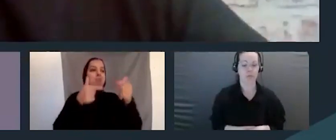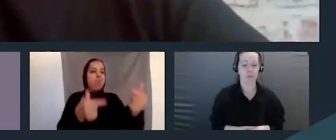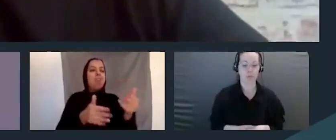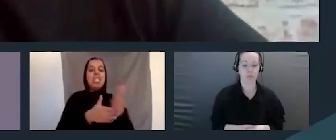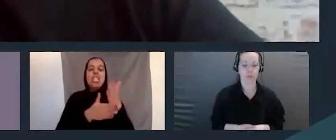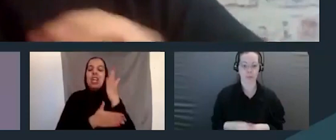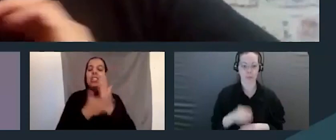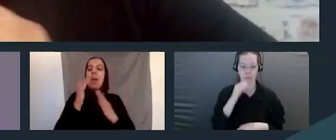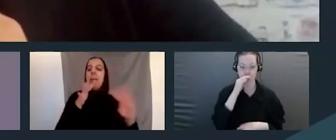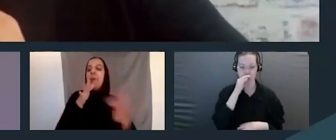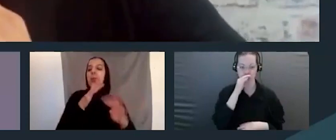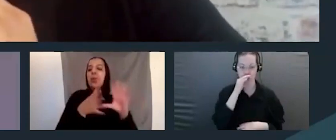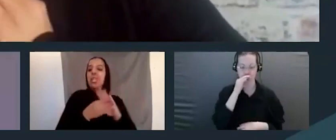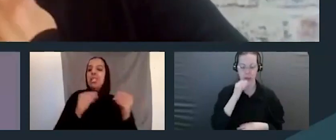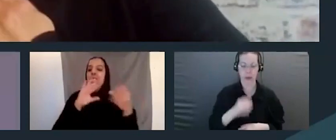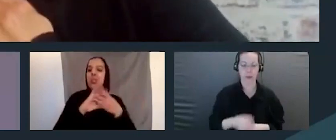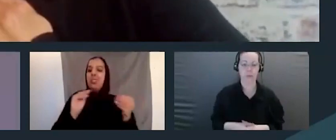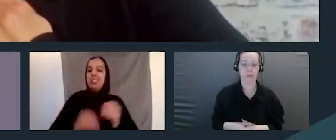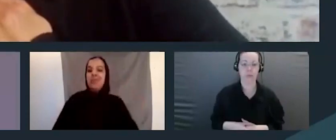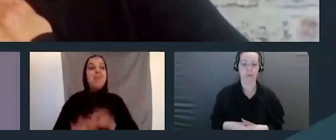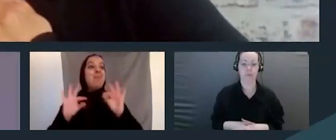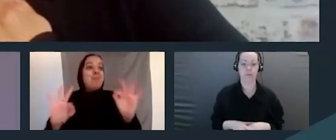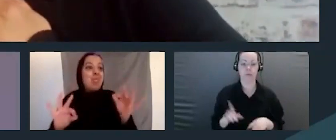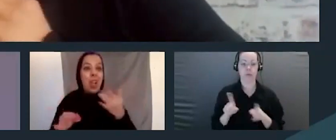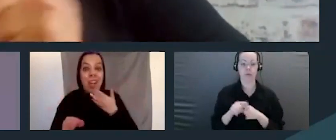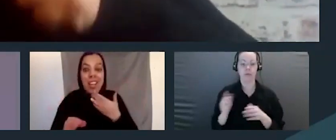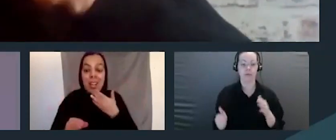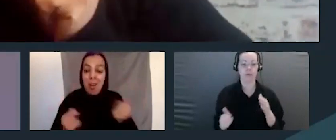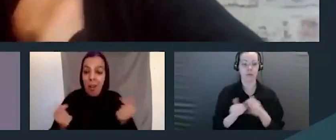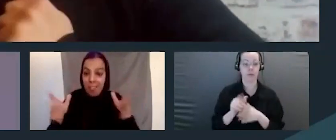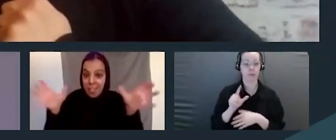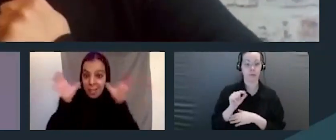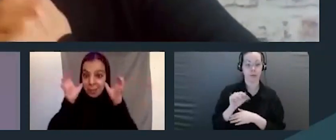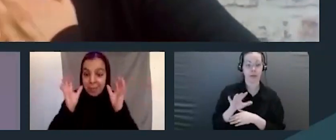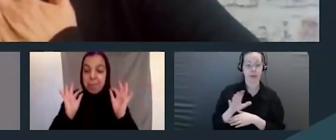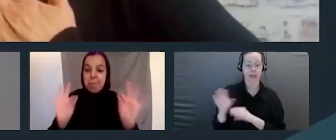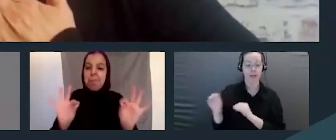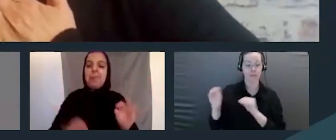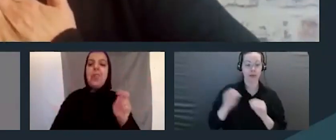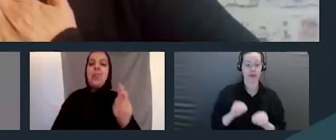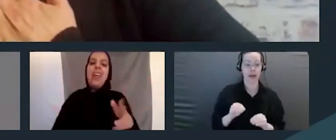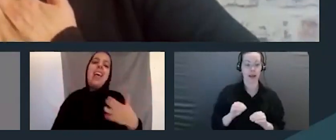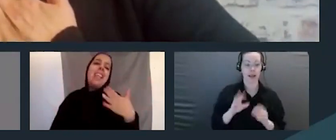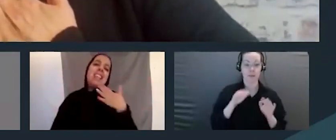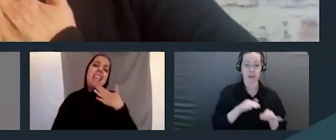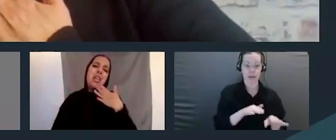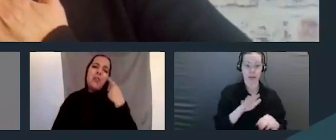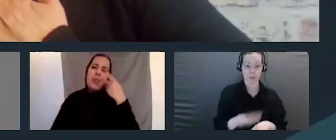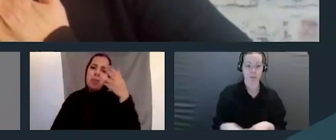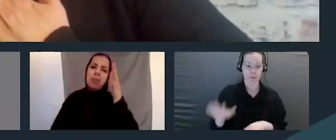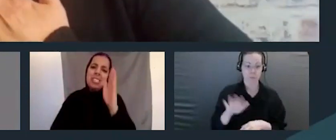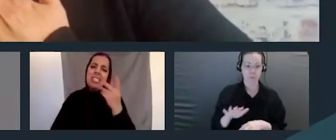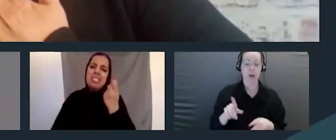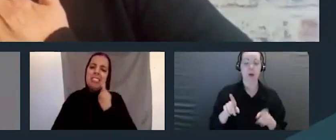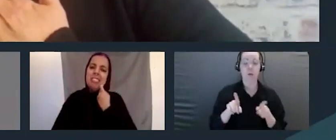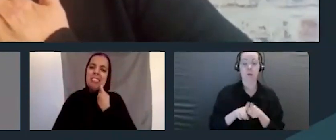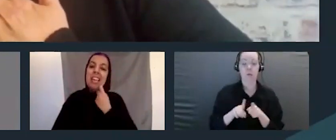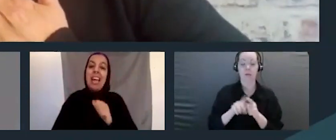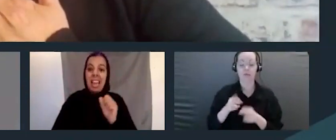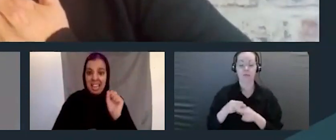bien? Merci bien de la présentation. Est-ce que je peux partager mes diapos